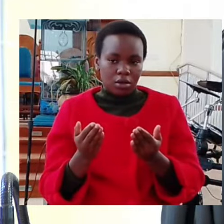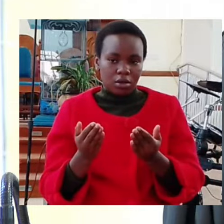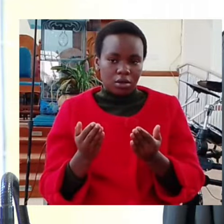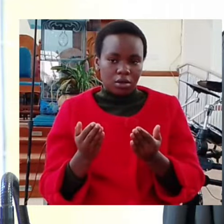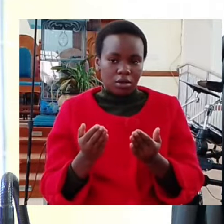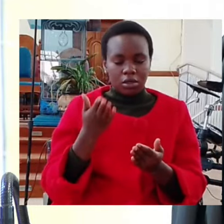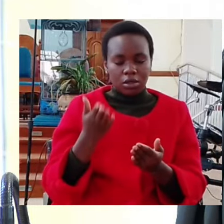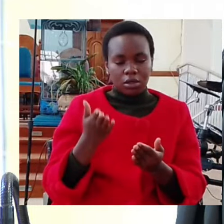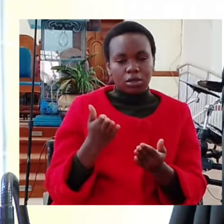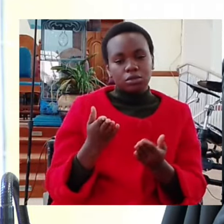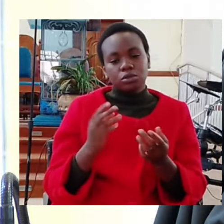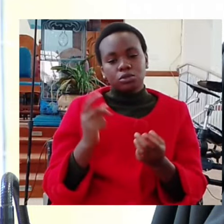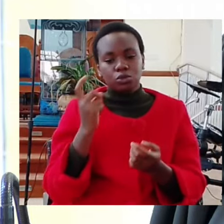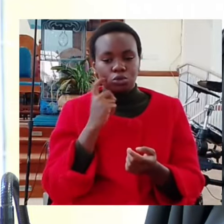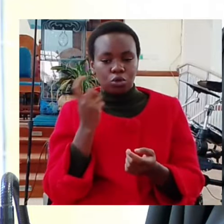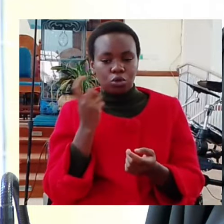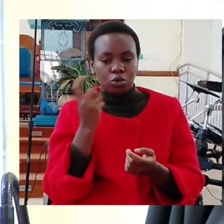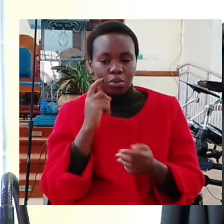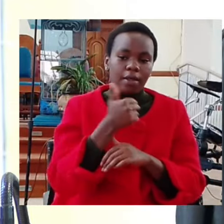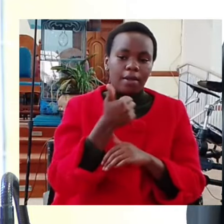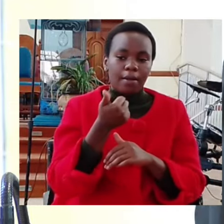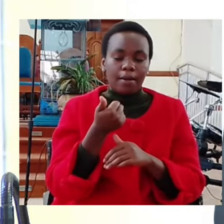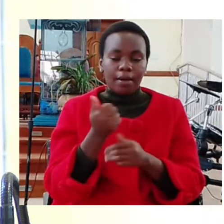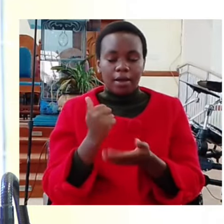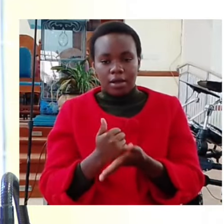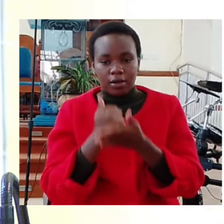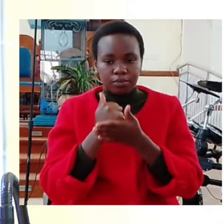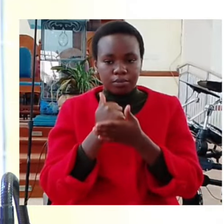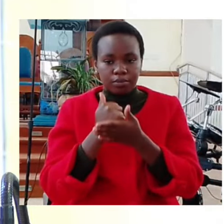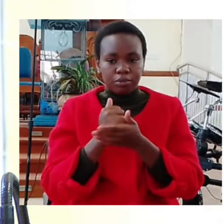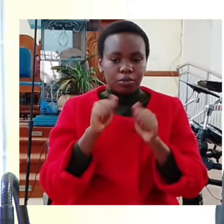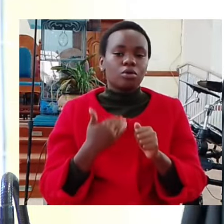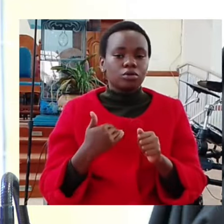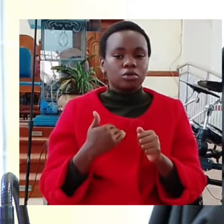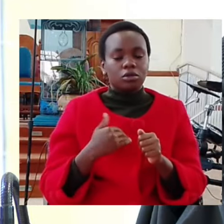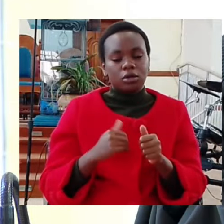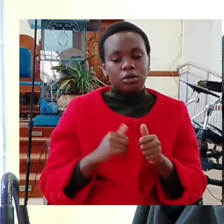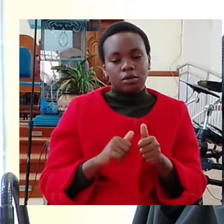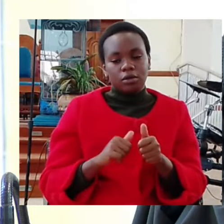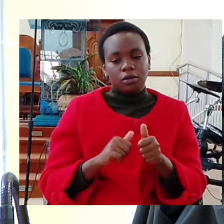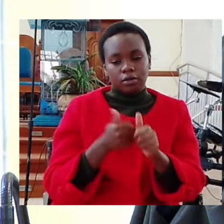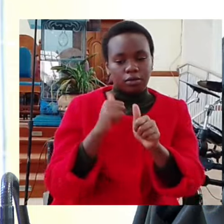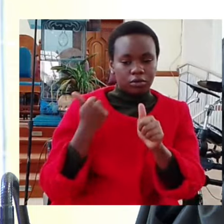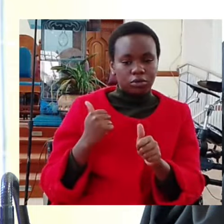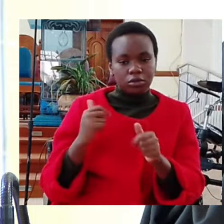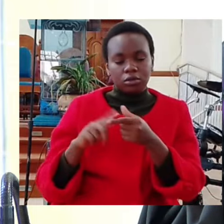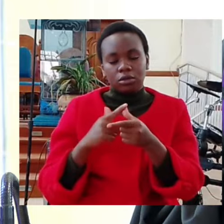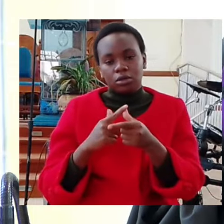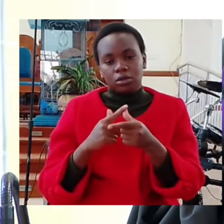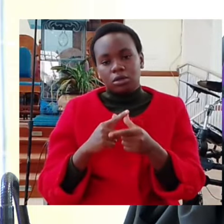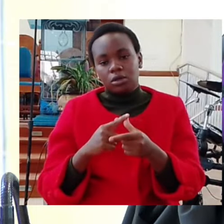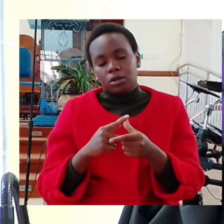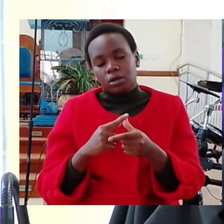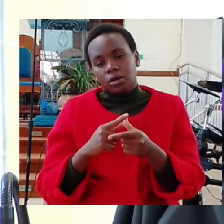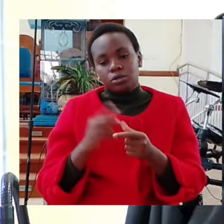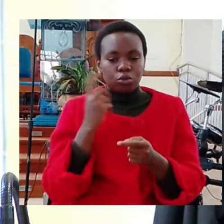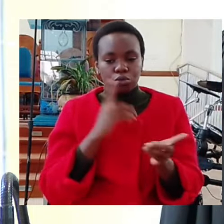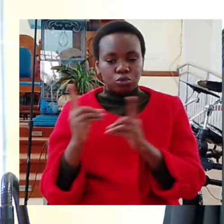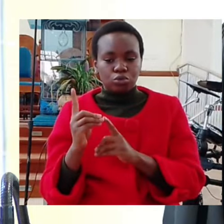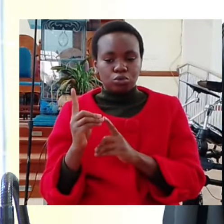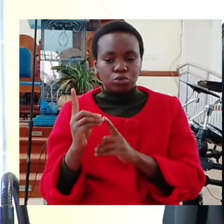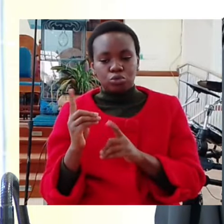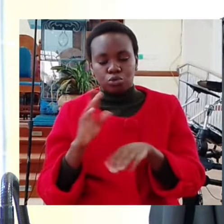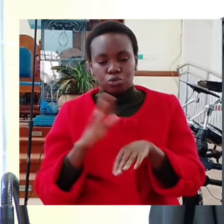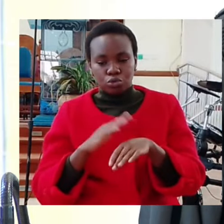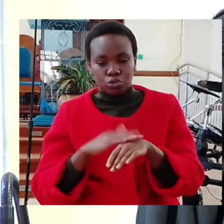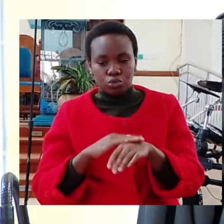dukaine ukamwera mware wa ithe wito dekera noni doka and I wouldn't avoid to see ate duka yaku dereka wega. Would you want me to